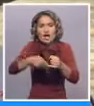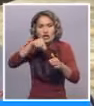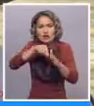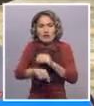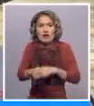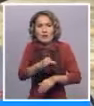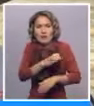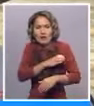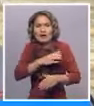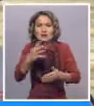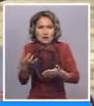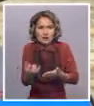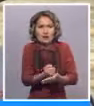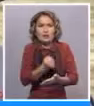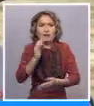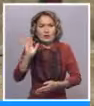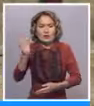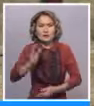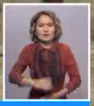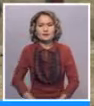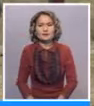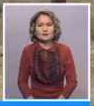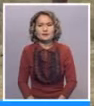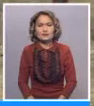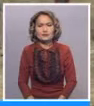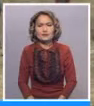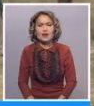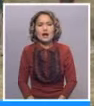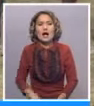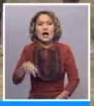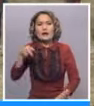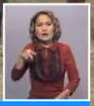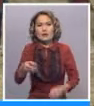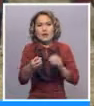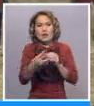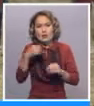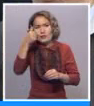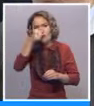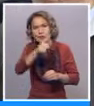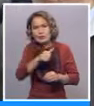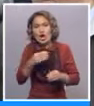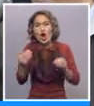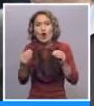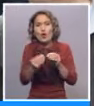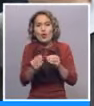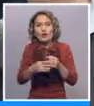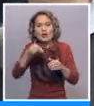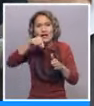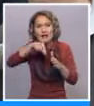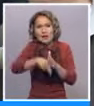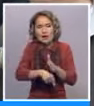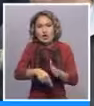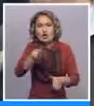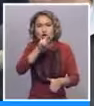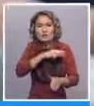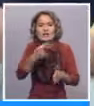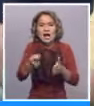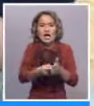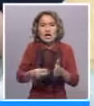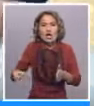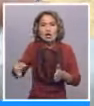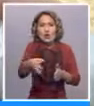құрамы, сапасы туралы нақты ақпарат шығарылады. Ағымдағы жылы елімізде 10 геологиялық жоба қолға алынса, соның 6-ы Қарағанды облысына